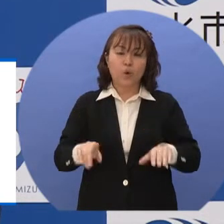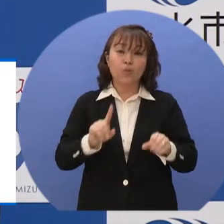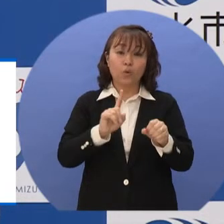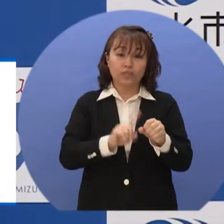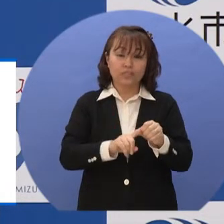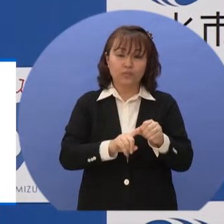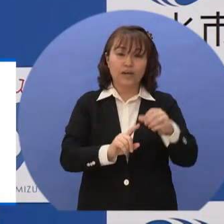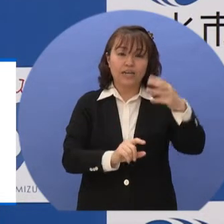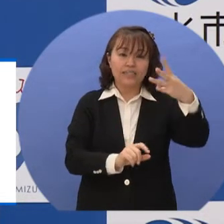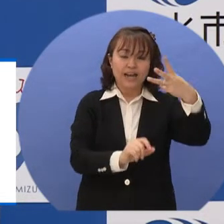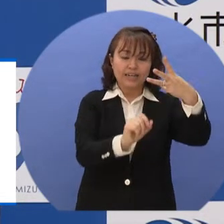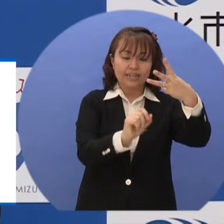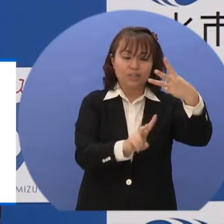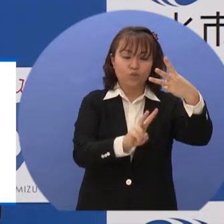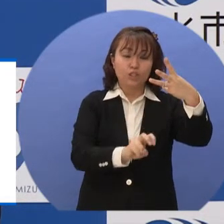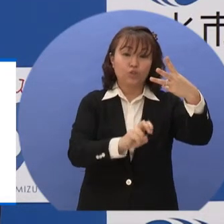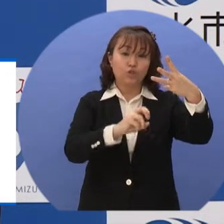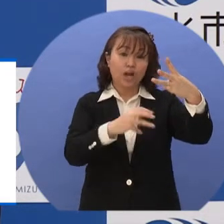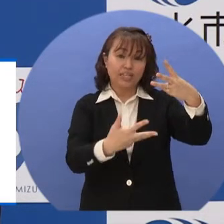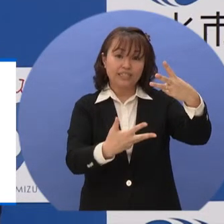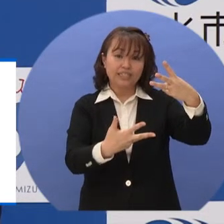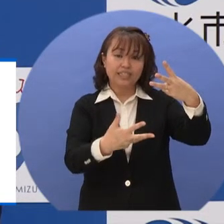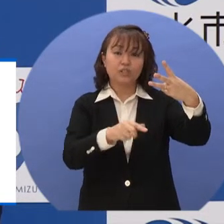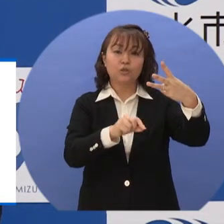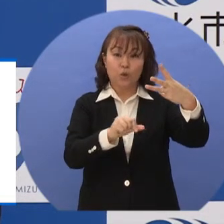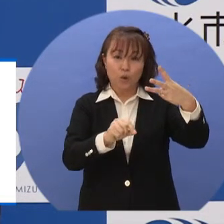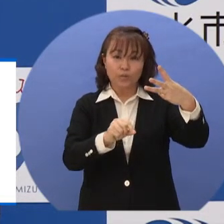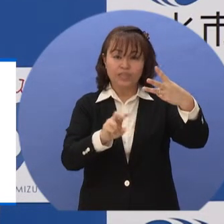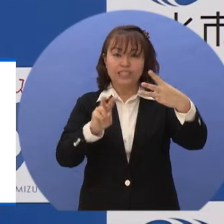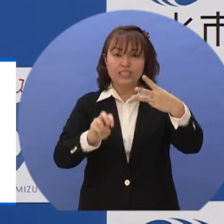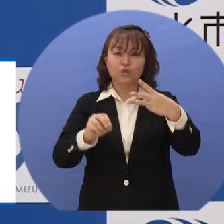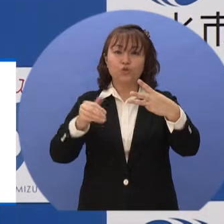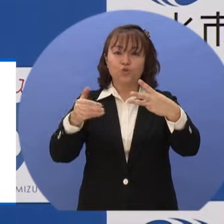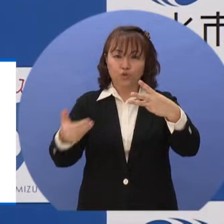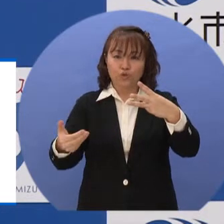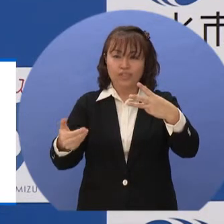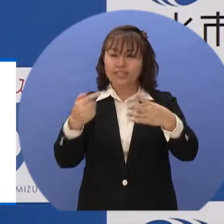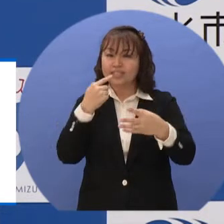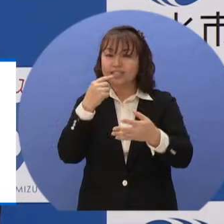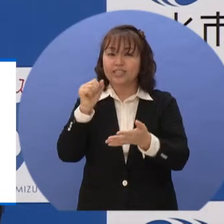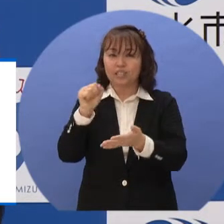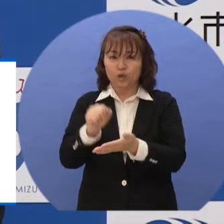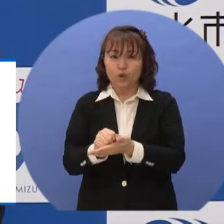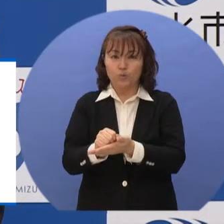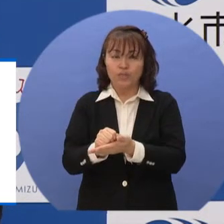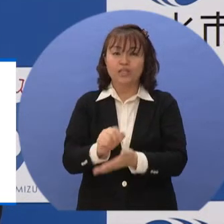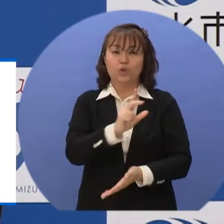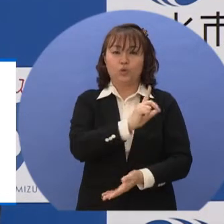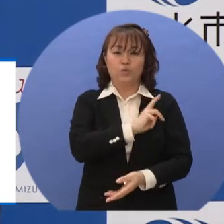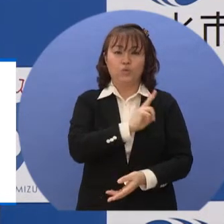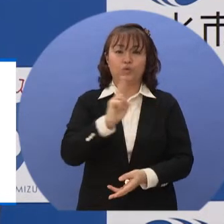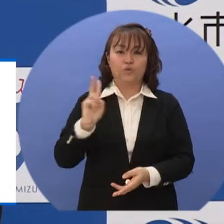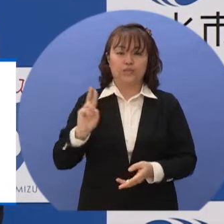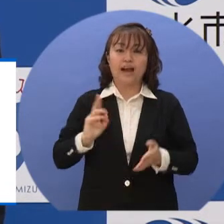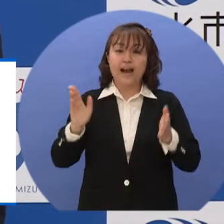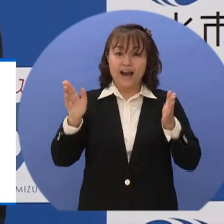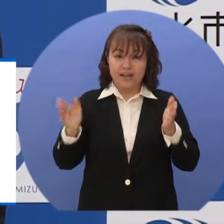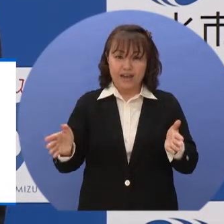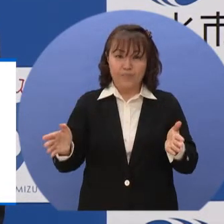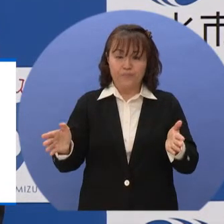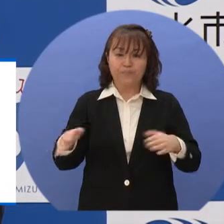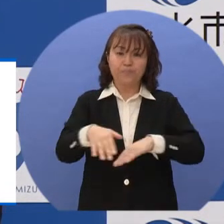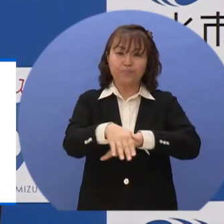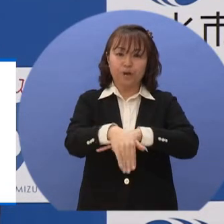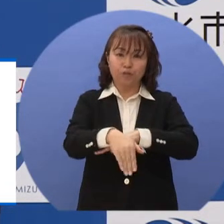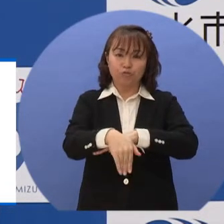月2日の土曜日及び29日の日曜日にえこの休日窓口を開催をし